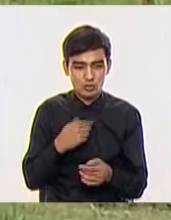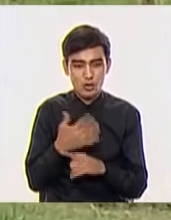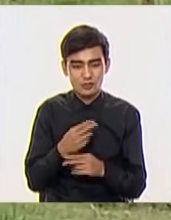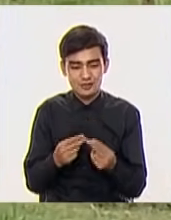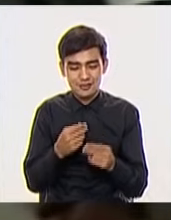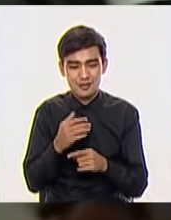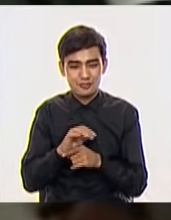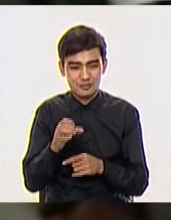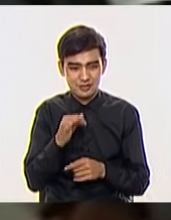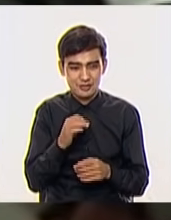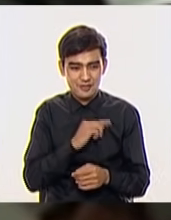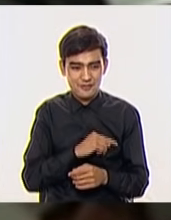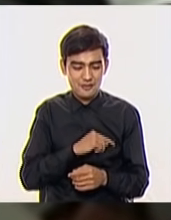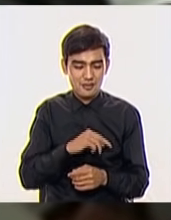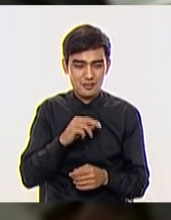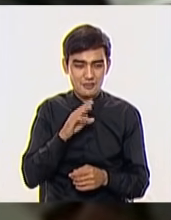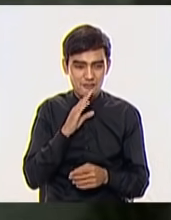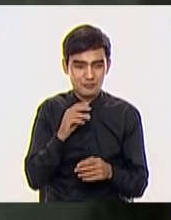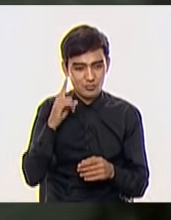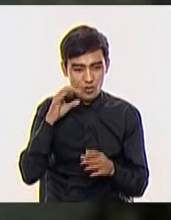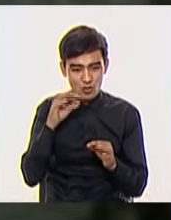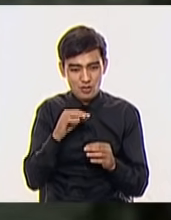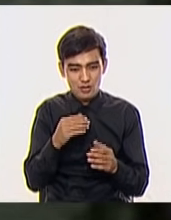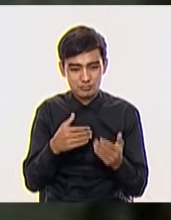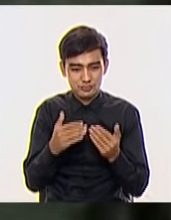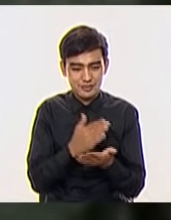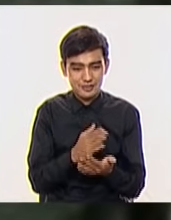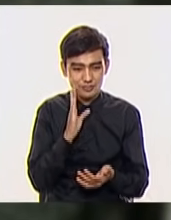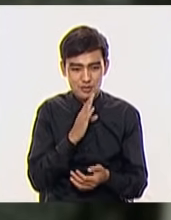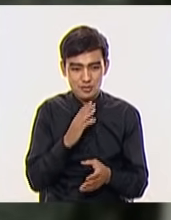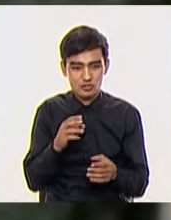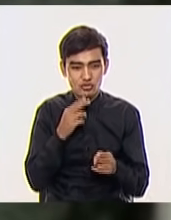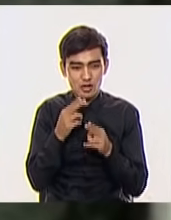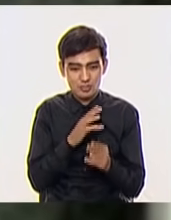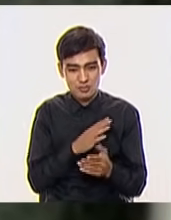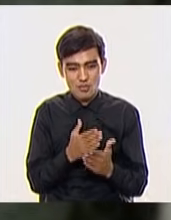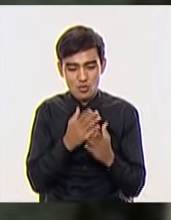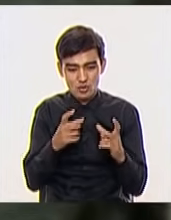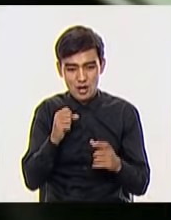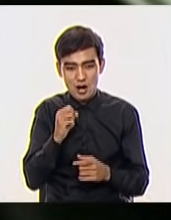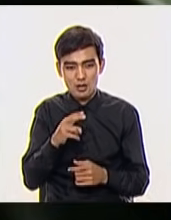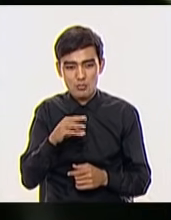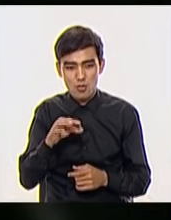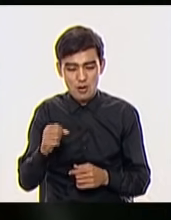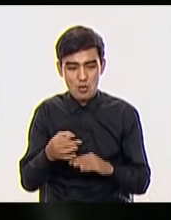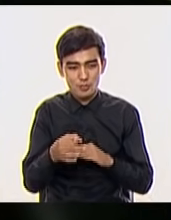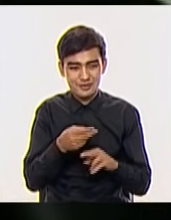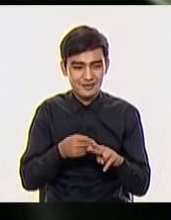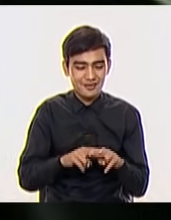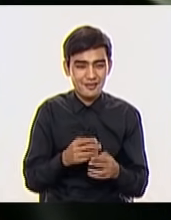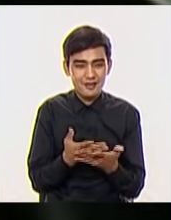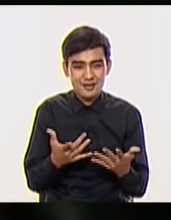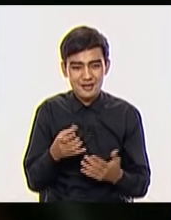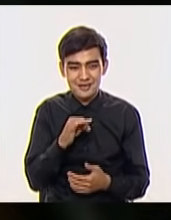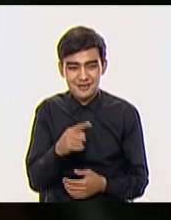улицу. Сейчас девочка работает с психологом. Мать жалуется, что большинство присяжных были педагогами Акмолинской области. Некоторых из них